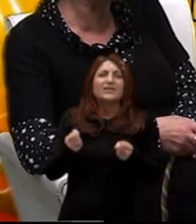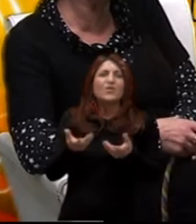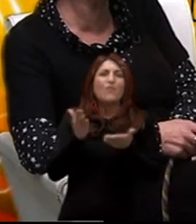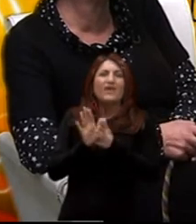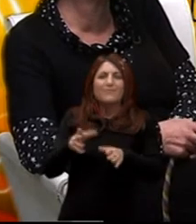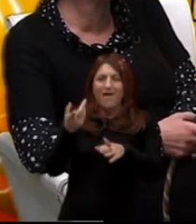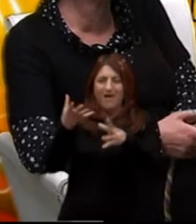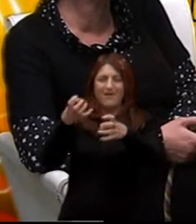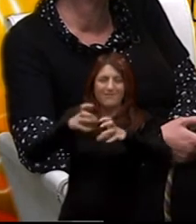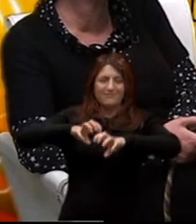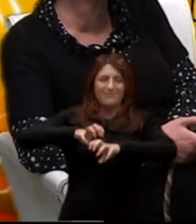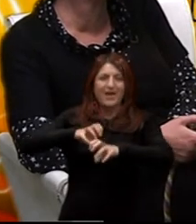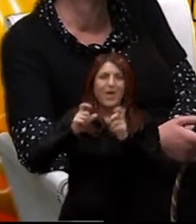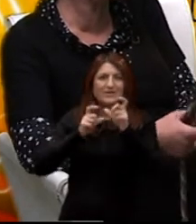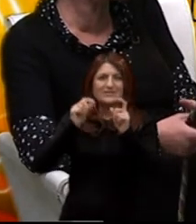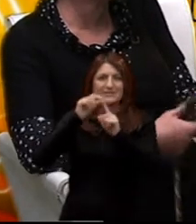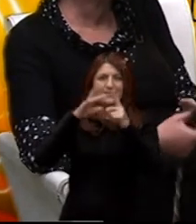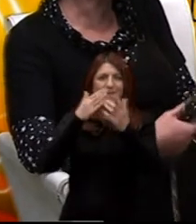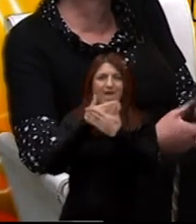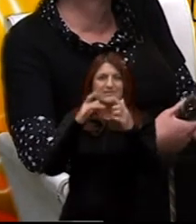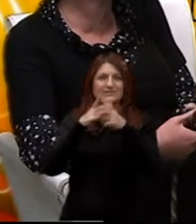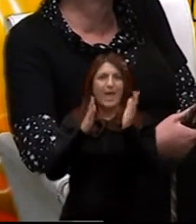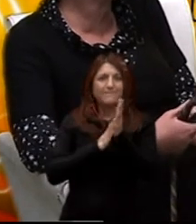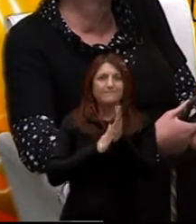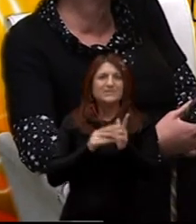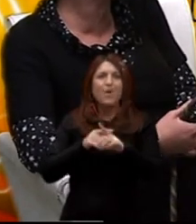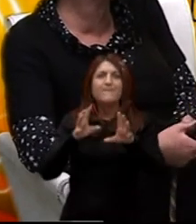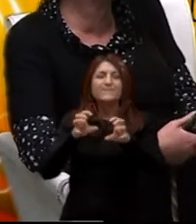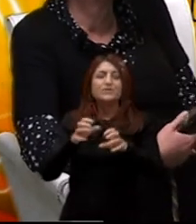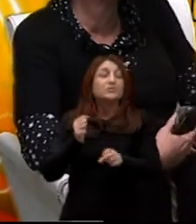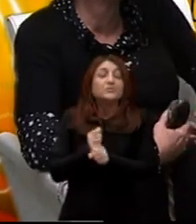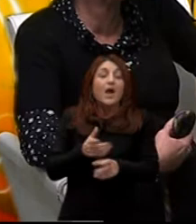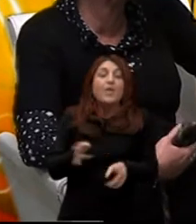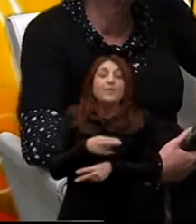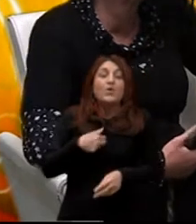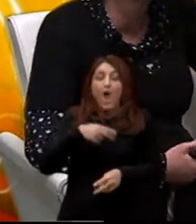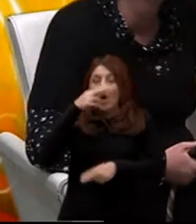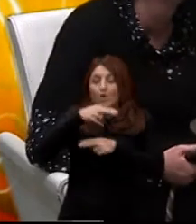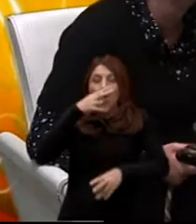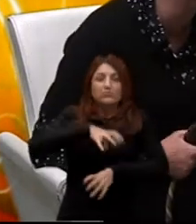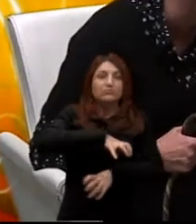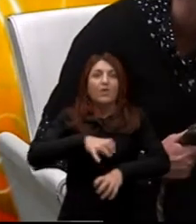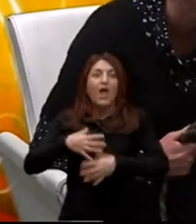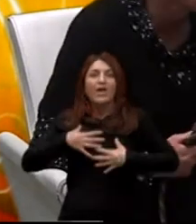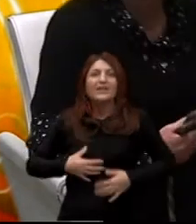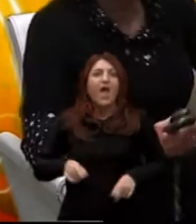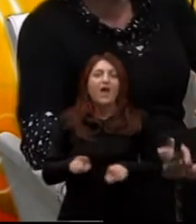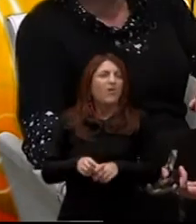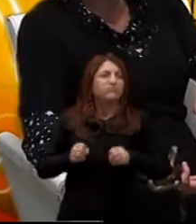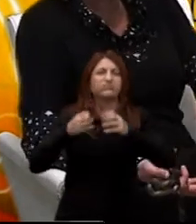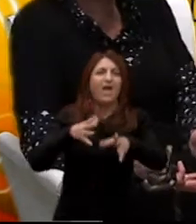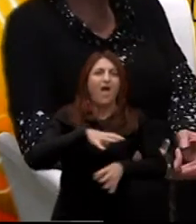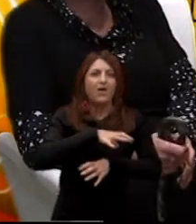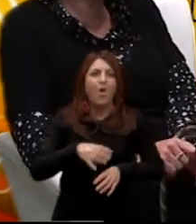je izuzetno naporno za organizam, jer vama mišići non stop rade. Vi se ne možete kontrolirati vlastito tijelo. E onda